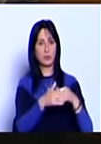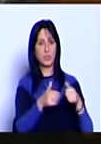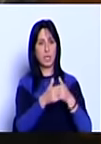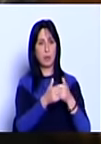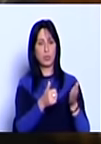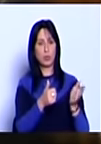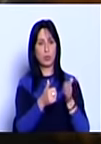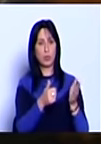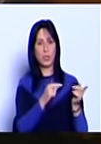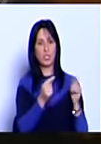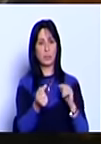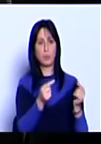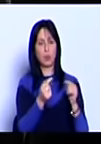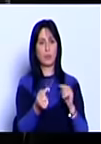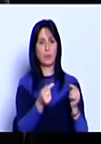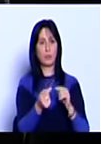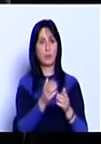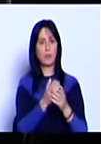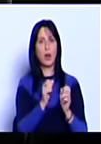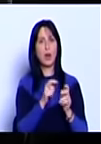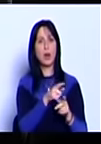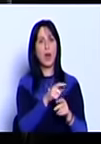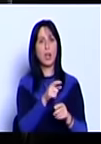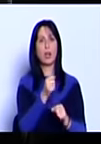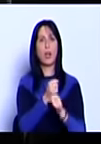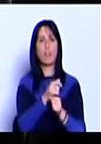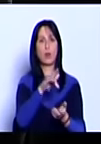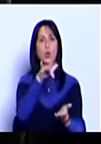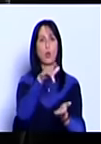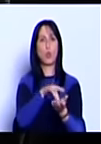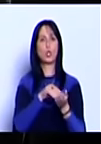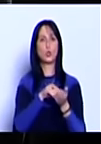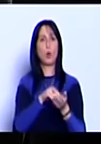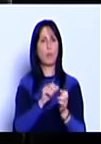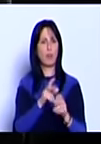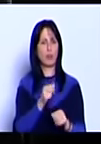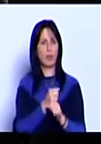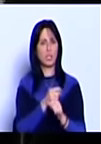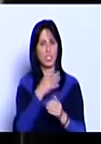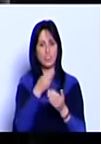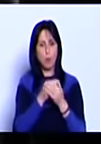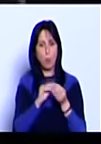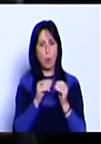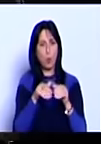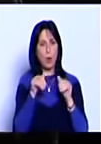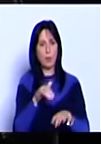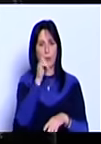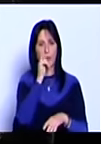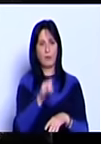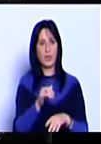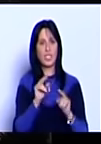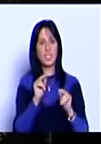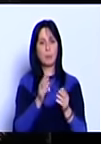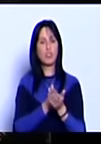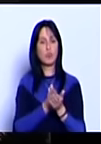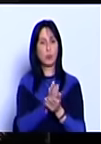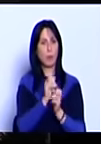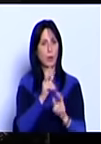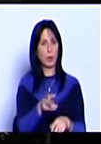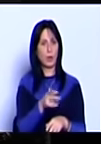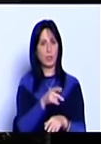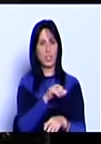და ეწინააღმდეგება საქართველოსთან მისწრაფებას. როგორ უნდა იტვირთოს საქართველოს გლობალური სამშვიდობო მედიატორის როლი,